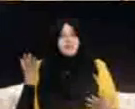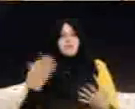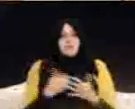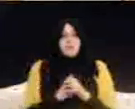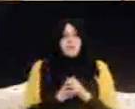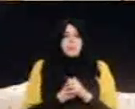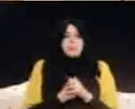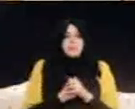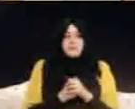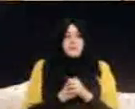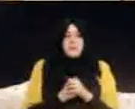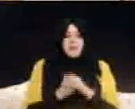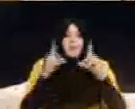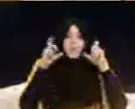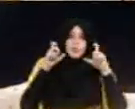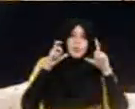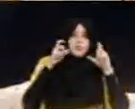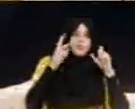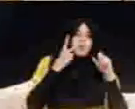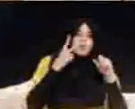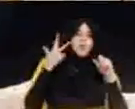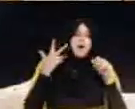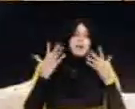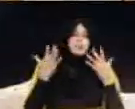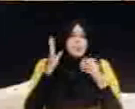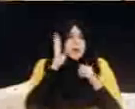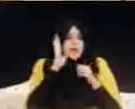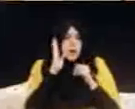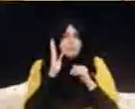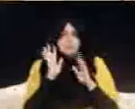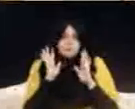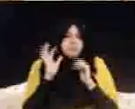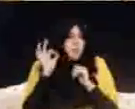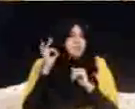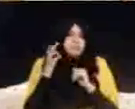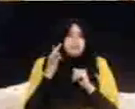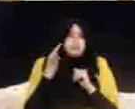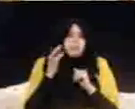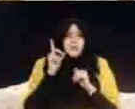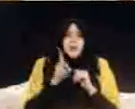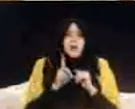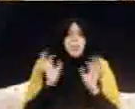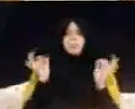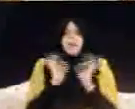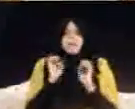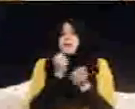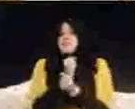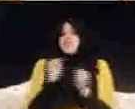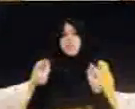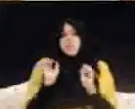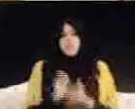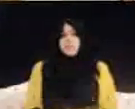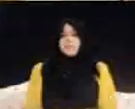باش ديروا صوره صورتين ولا ثلاثه ولا خليوها في البيت، هذا الامر مشروع ليس فيه ادنى حرج.